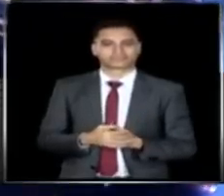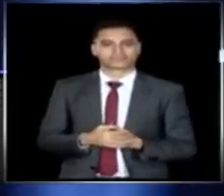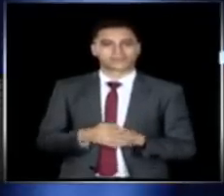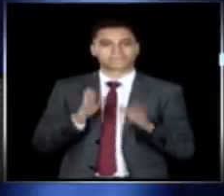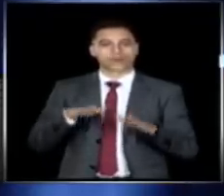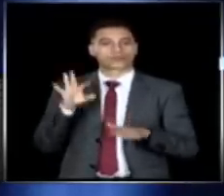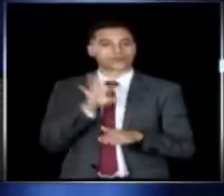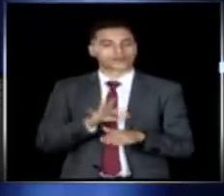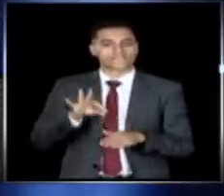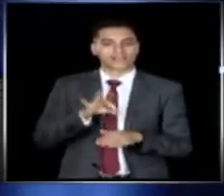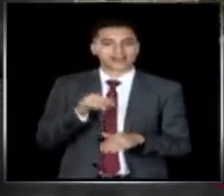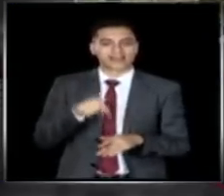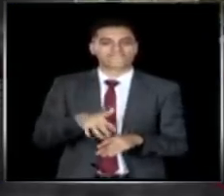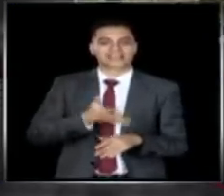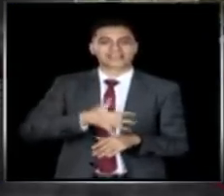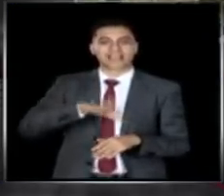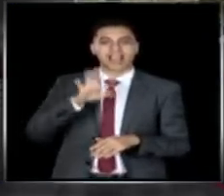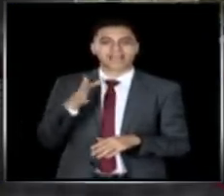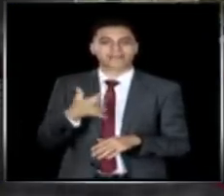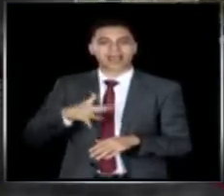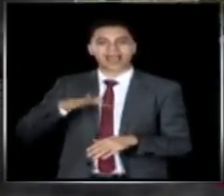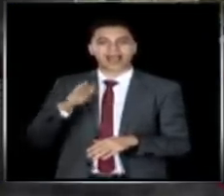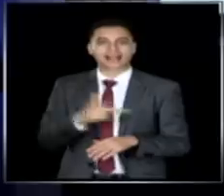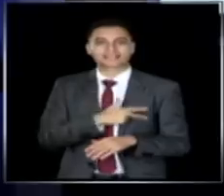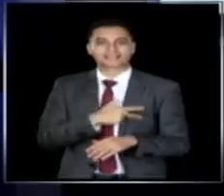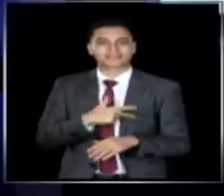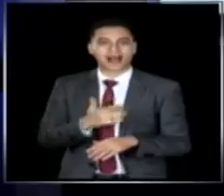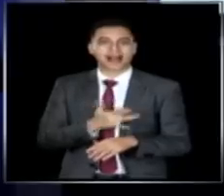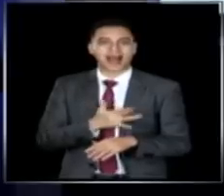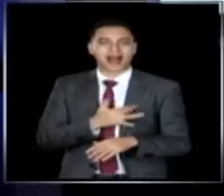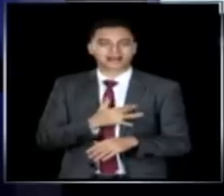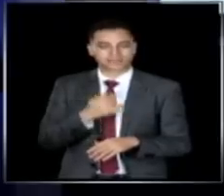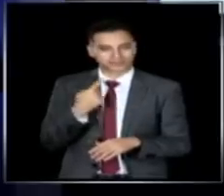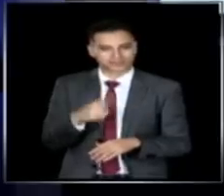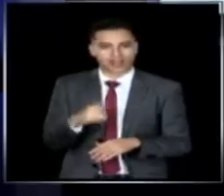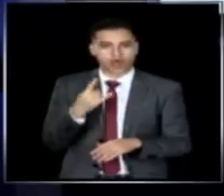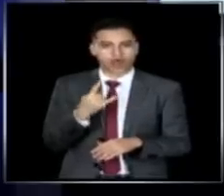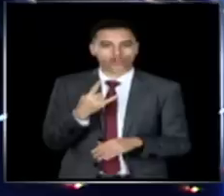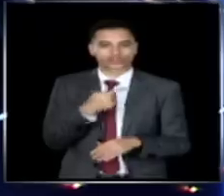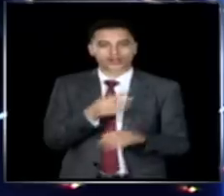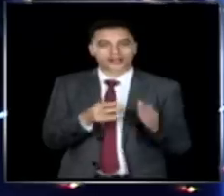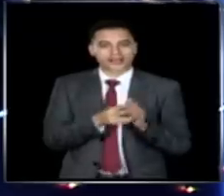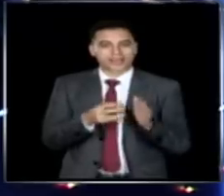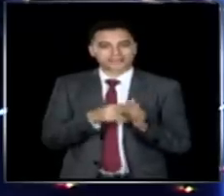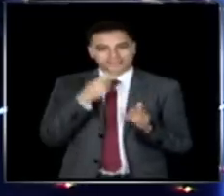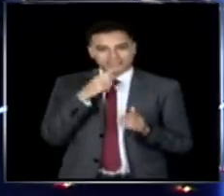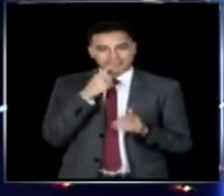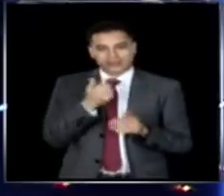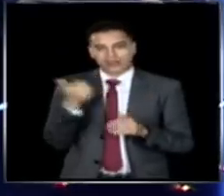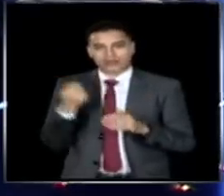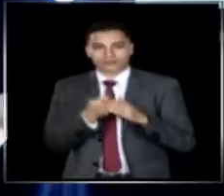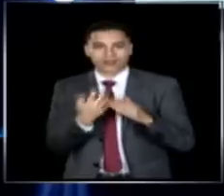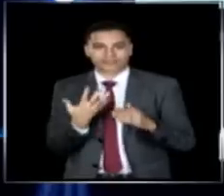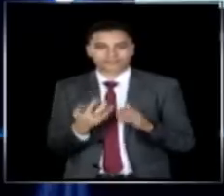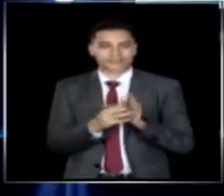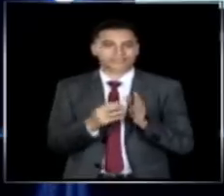موجود في جبال الألب. نتيجة 10 جامعة اسكندرية ناقص 5 جامعة